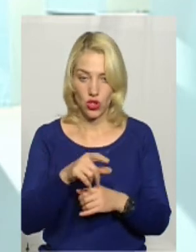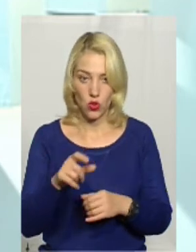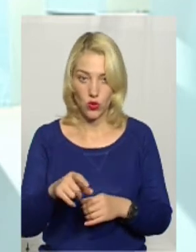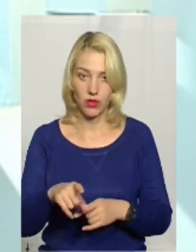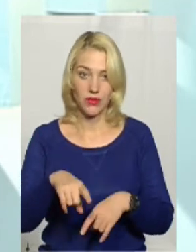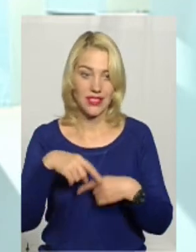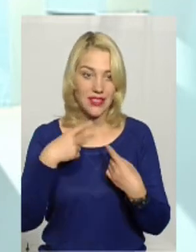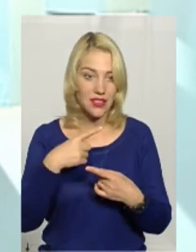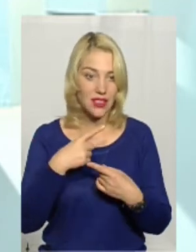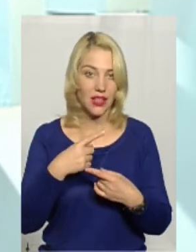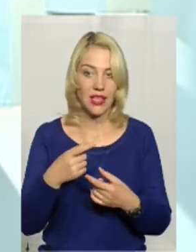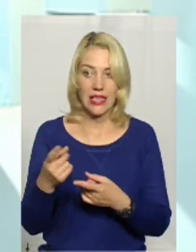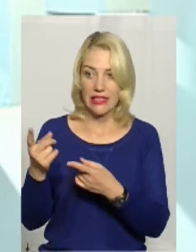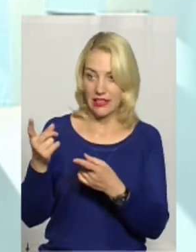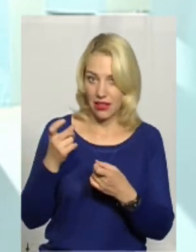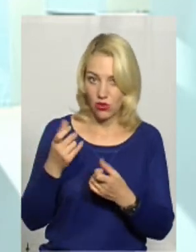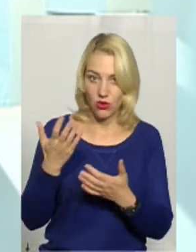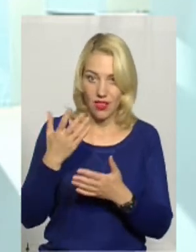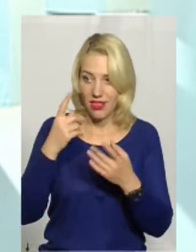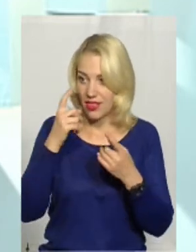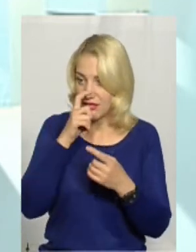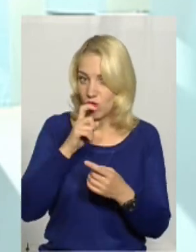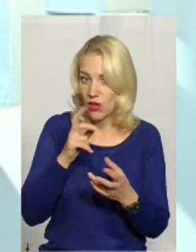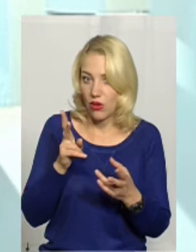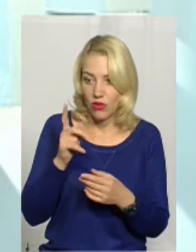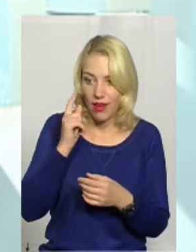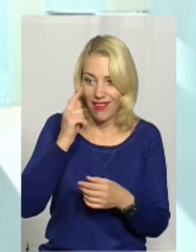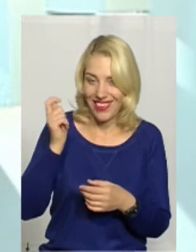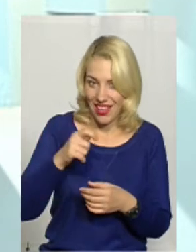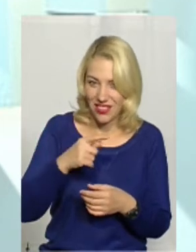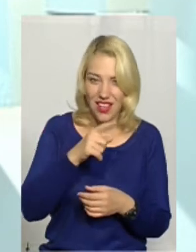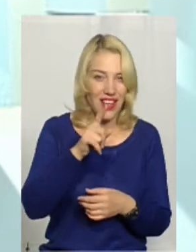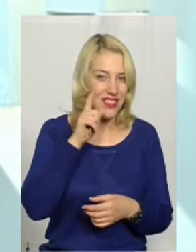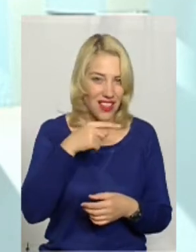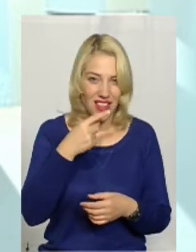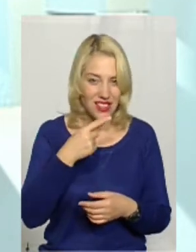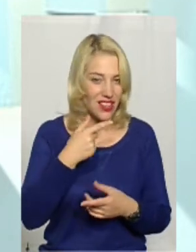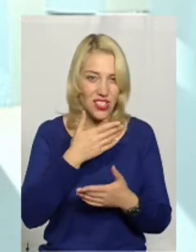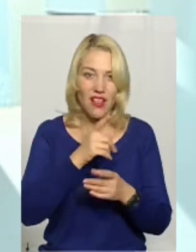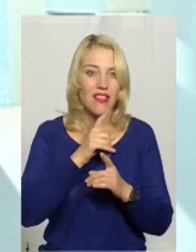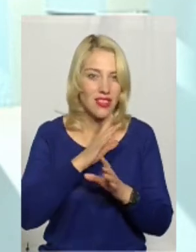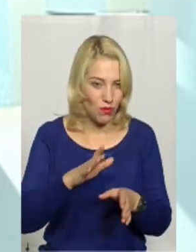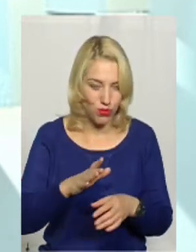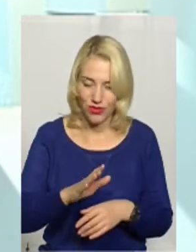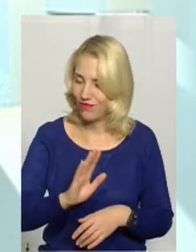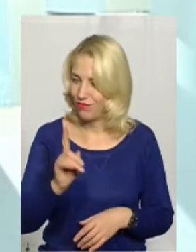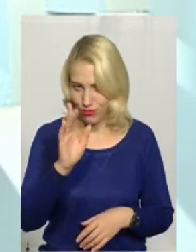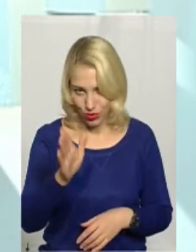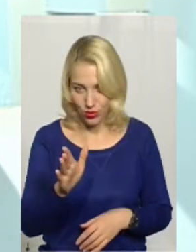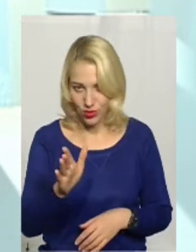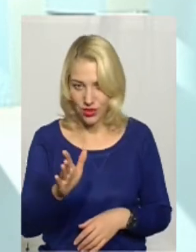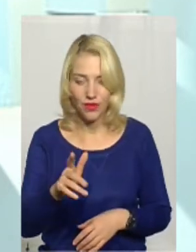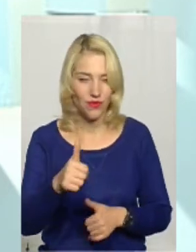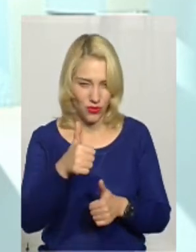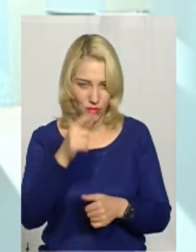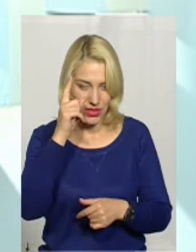затягнути незрозумілих китайців чи кого, і Зеленський, коли каже, що їх не буде, буде. Він добре розуміє, де зарита собака. Будуть вони.